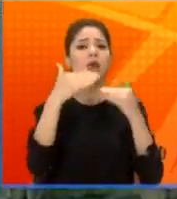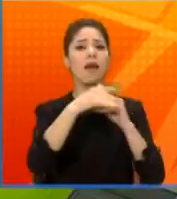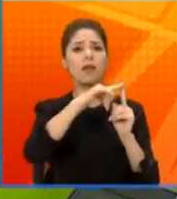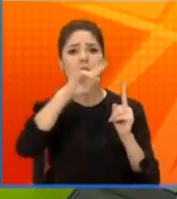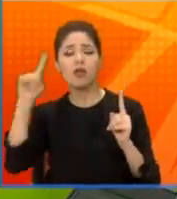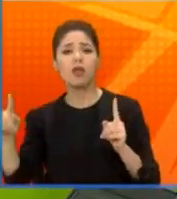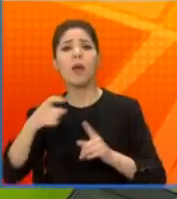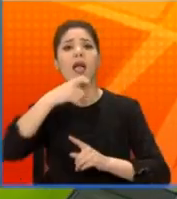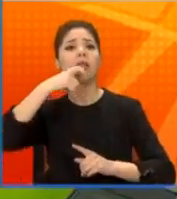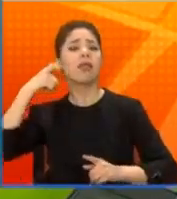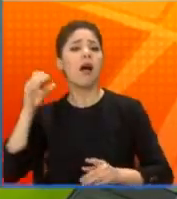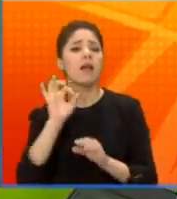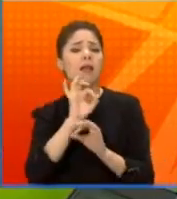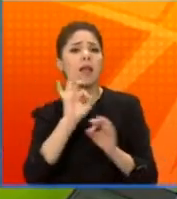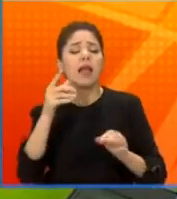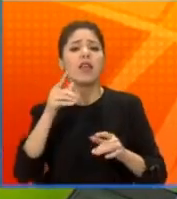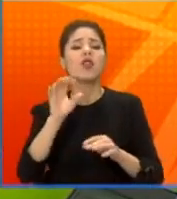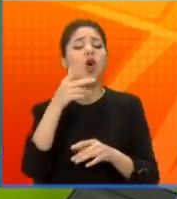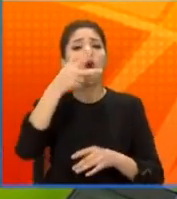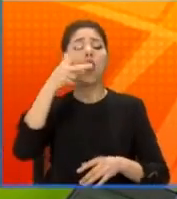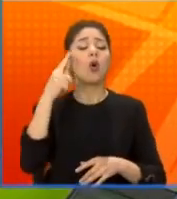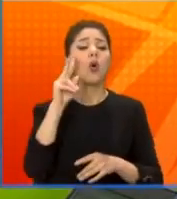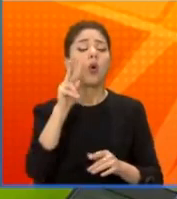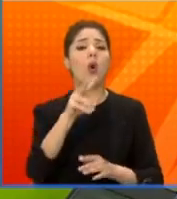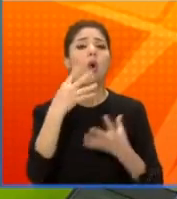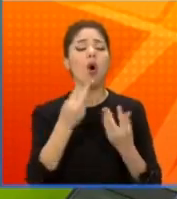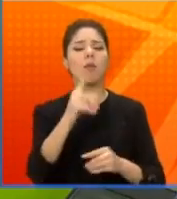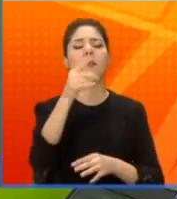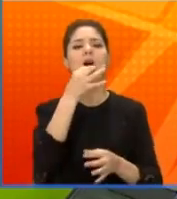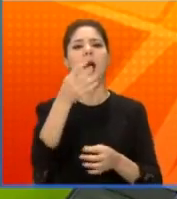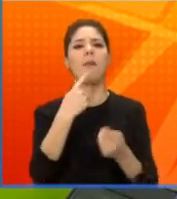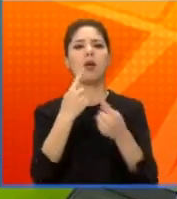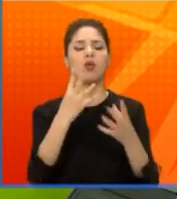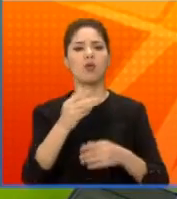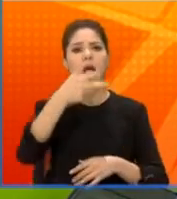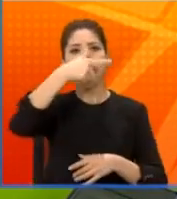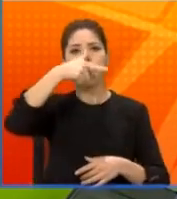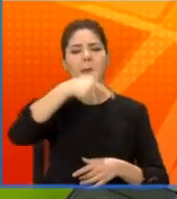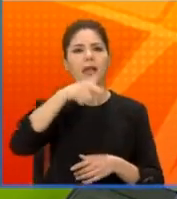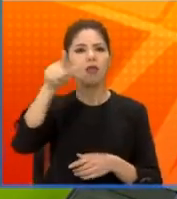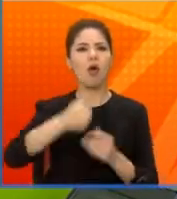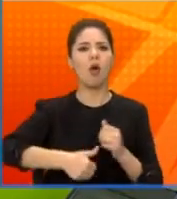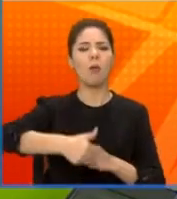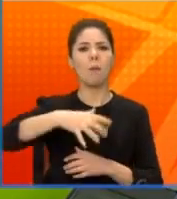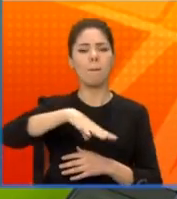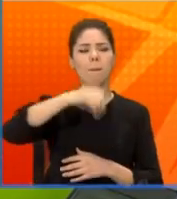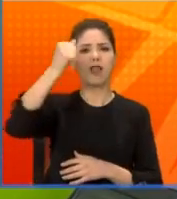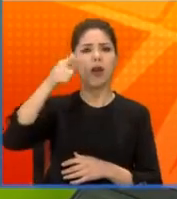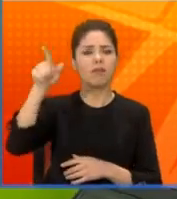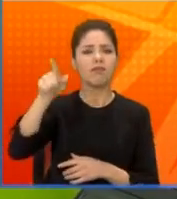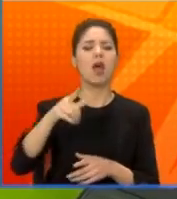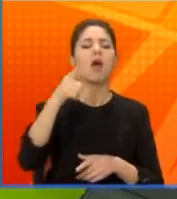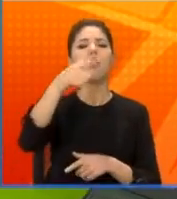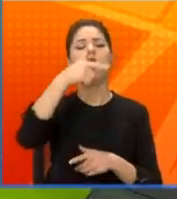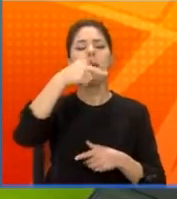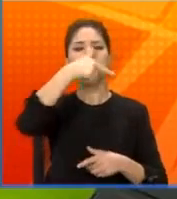tarafa tarihte eşi benzeri görülmemiş bir haberi de konuşuyor. Amerika'nın petrol başkenti Texas'ta ham petrolün varil